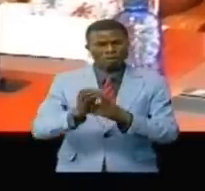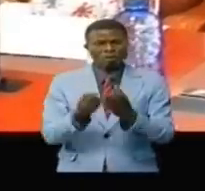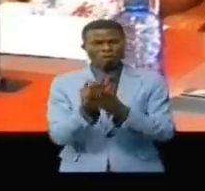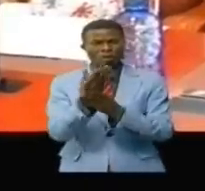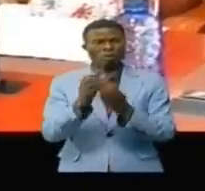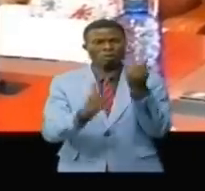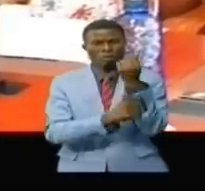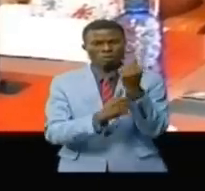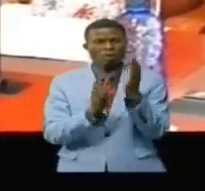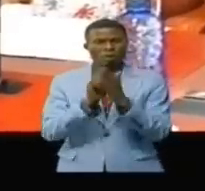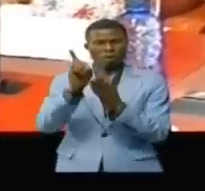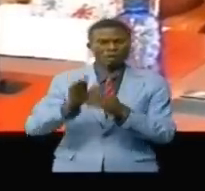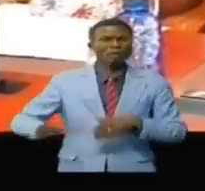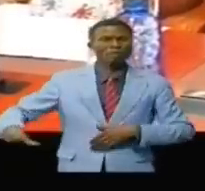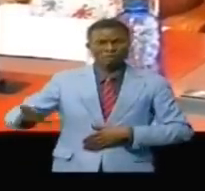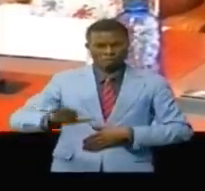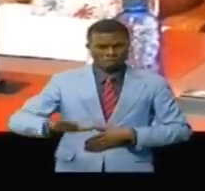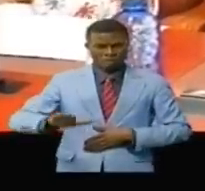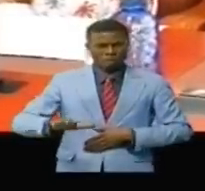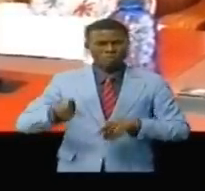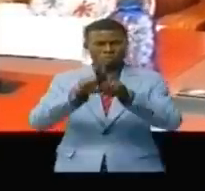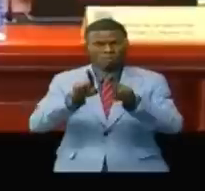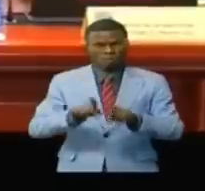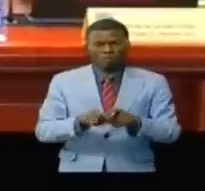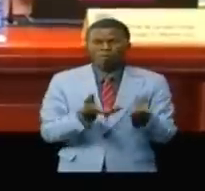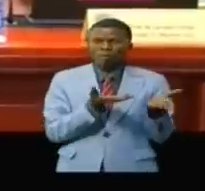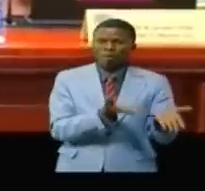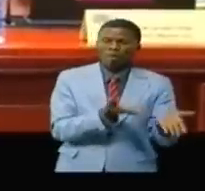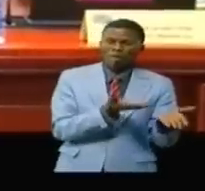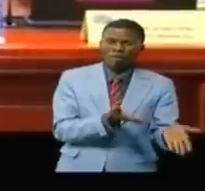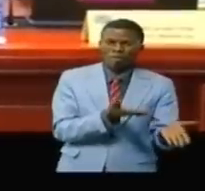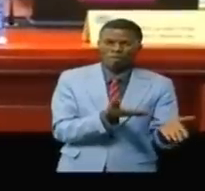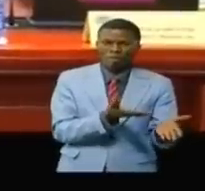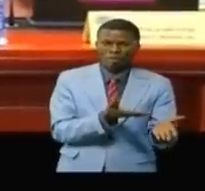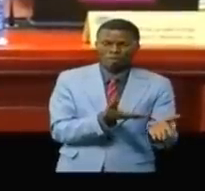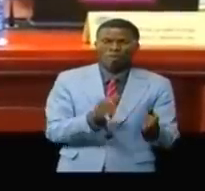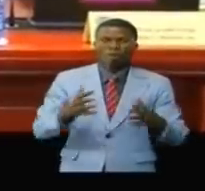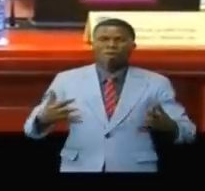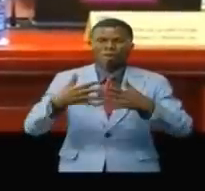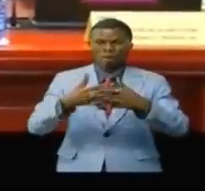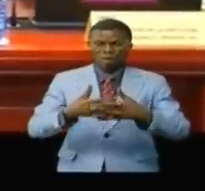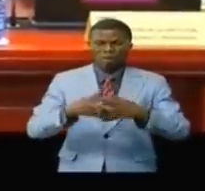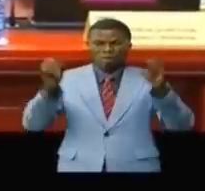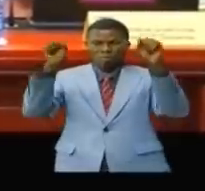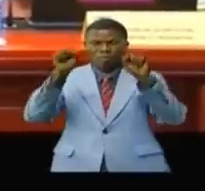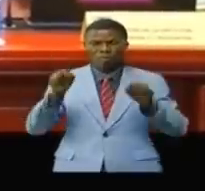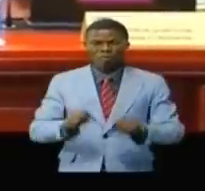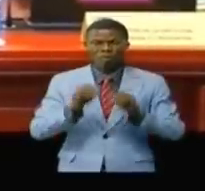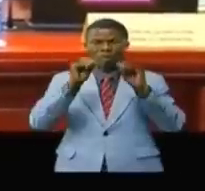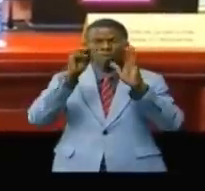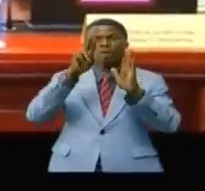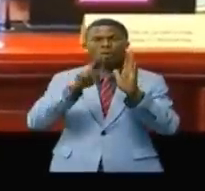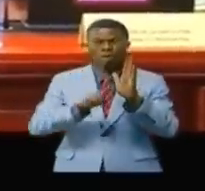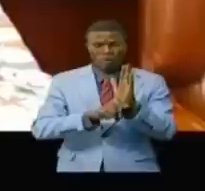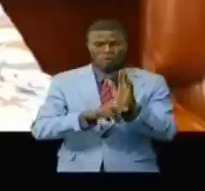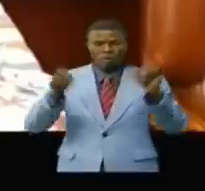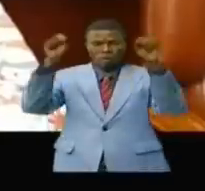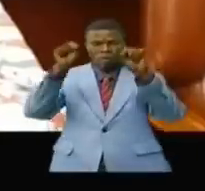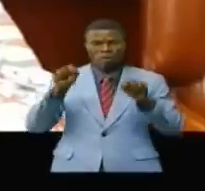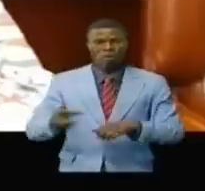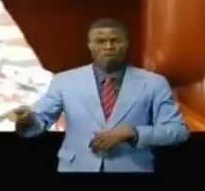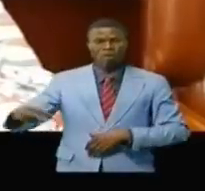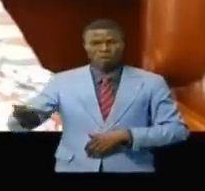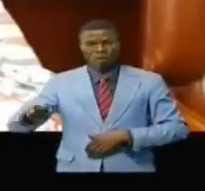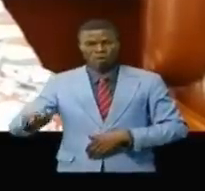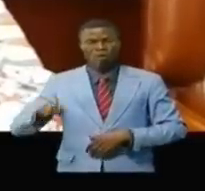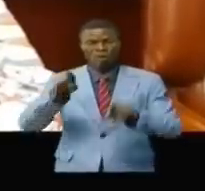humaines pour l'émergence du pays. Aussi favorise-t-il l'harmonisation de notre système d'enseignement au système régional